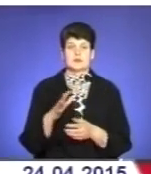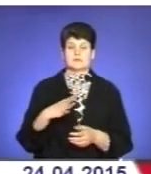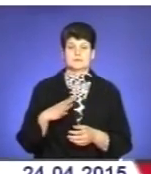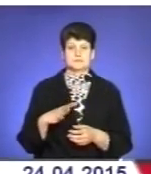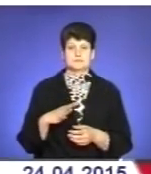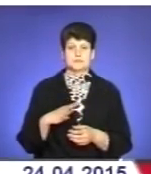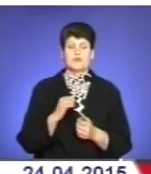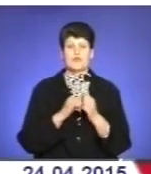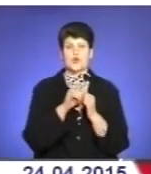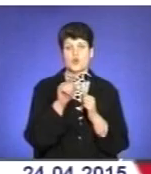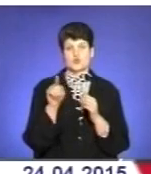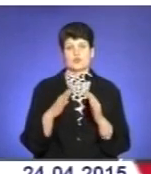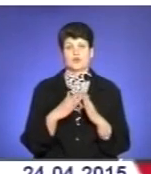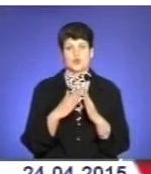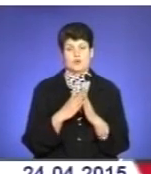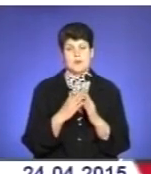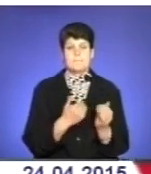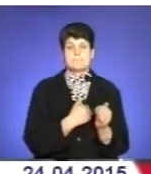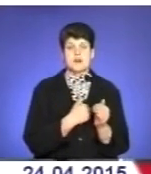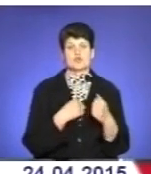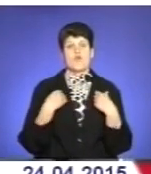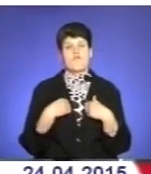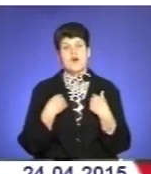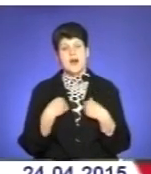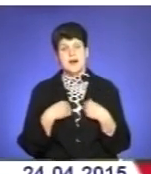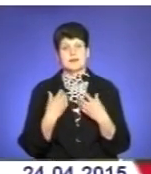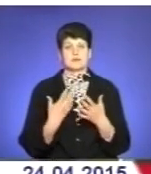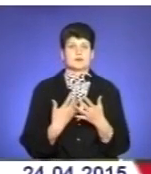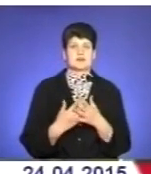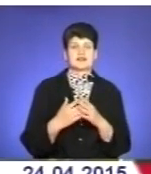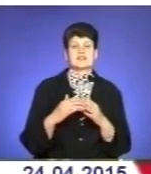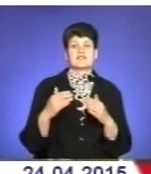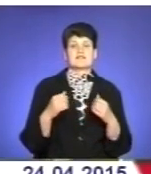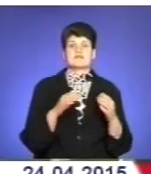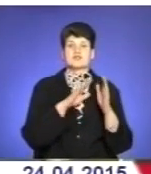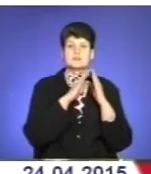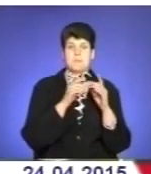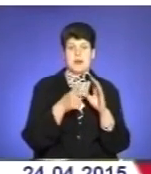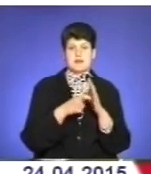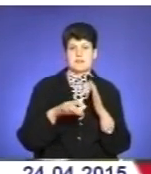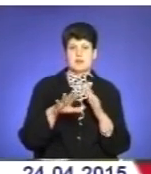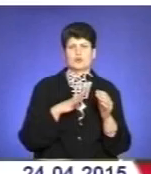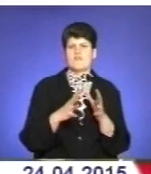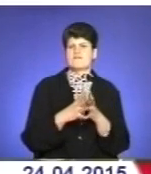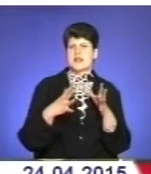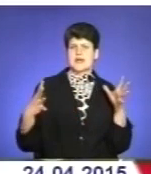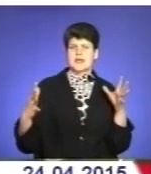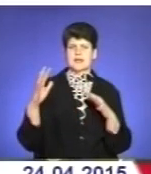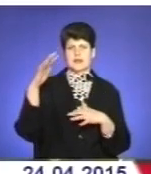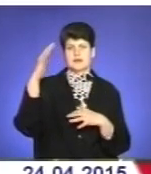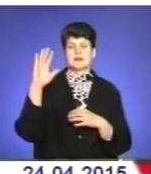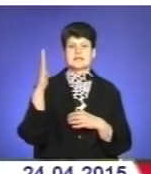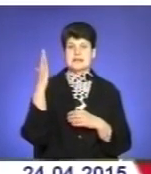Кожного вдома, бажано навіть, щоб у ванній кімнаті, ну, чи в спальні було велике дзеркало. І хоча б